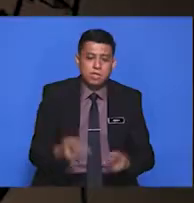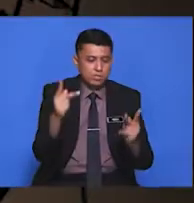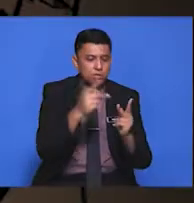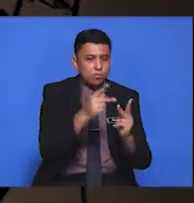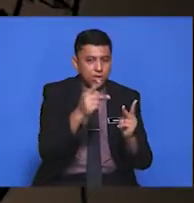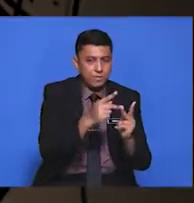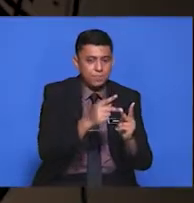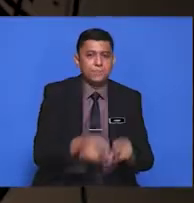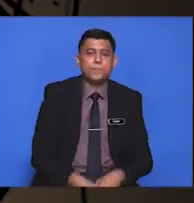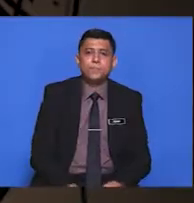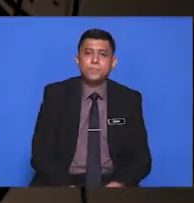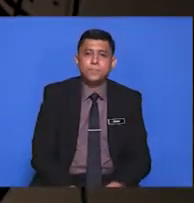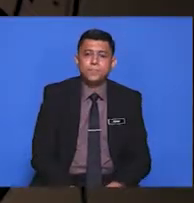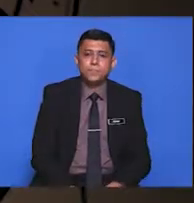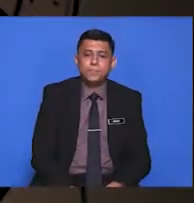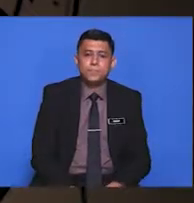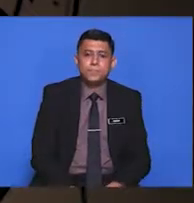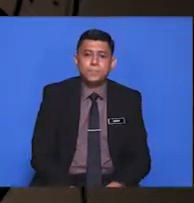bersesuaian.